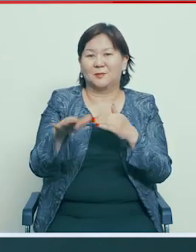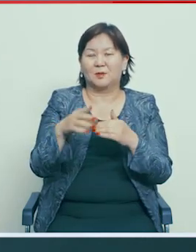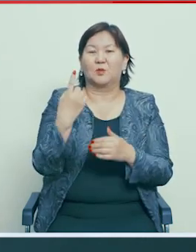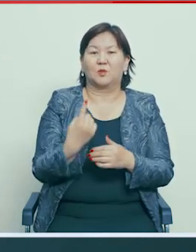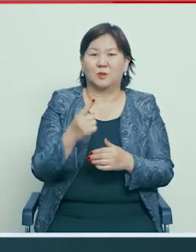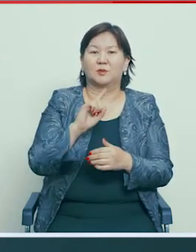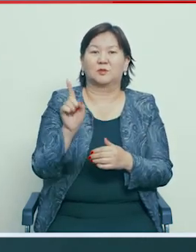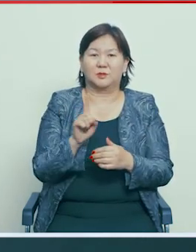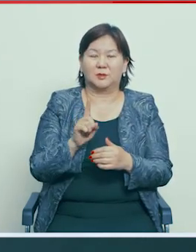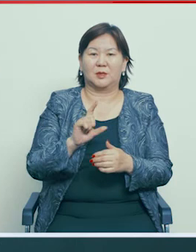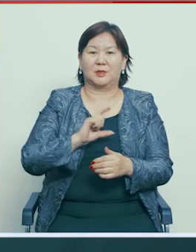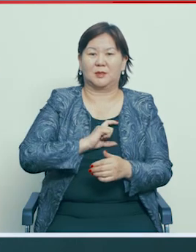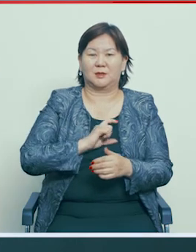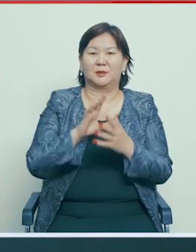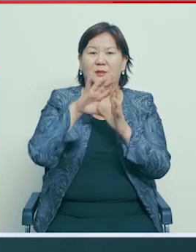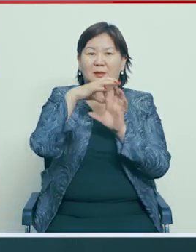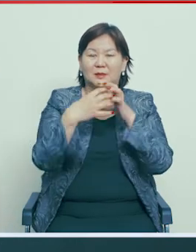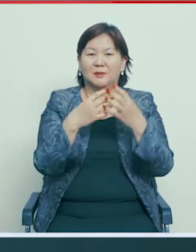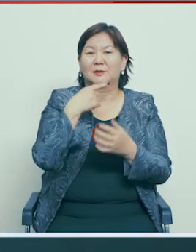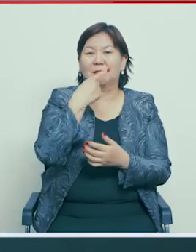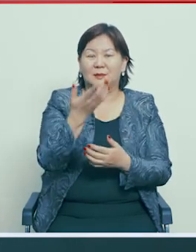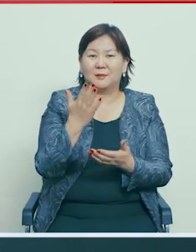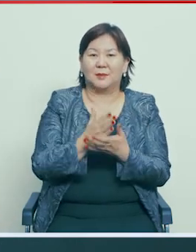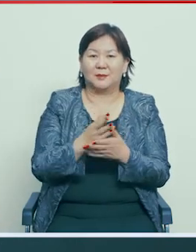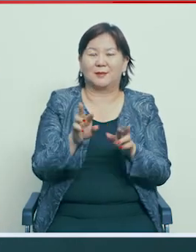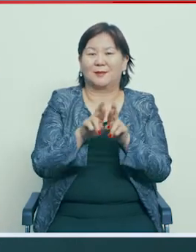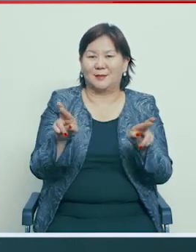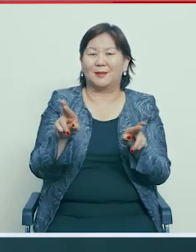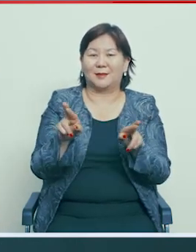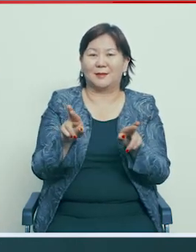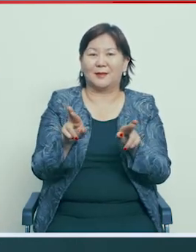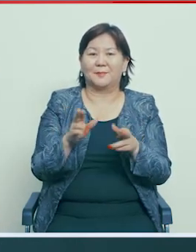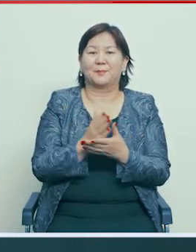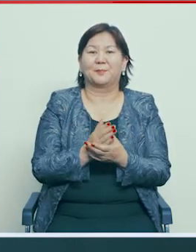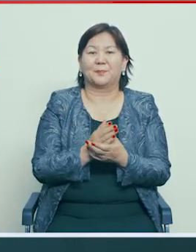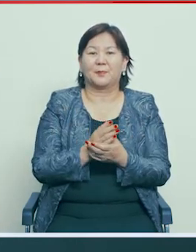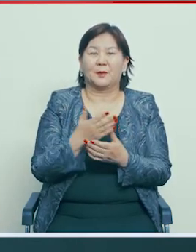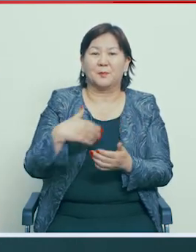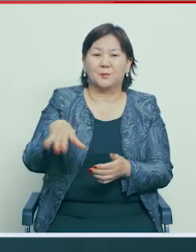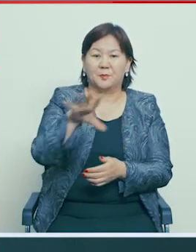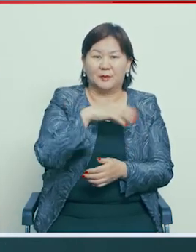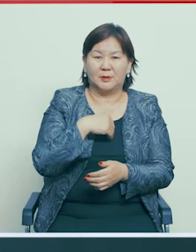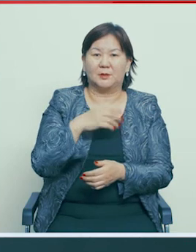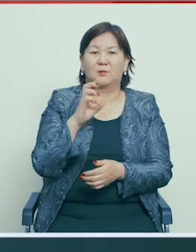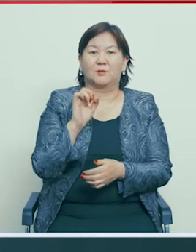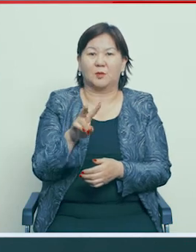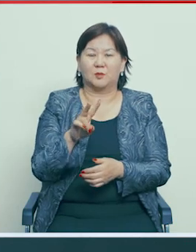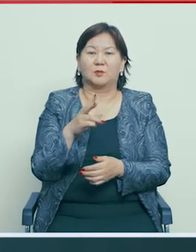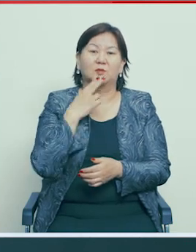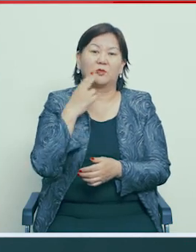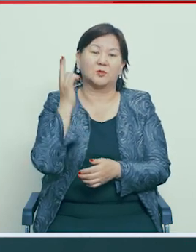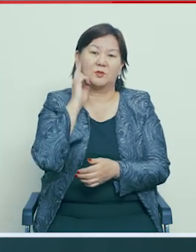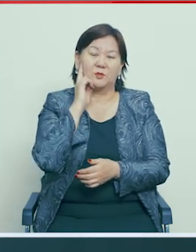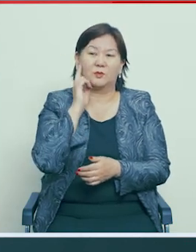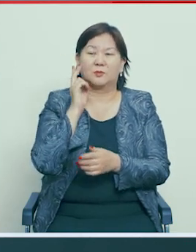зөвшөөрөхийг эрхийн нийлүүлэхийг л хэлэх байх гэж бодож байна. Энэгүүрээ ялгаатай бах. Тэгээд биднэрт бол мэдээж сонсголын